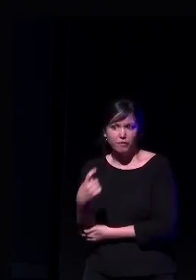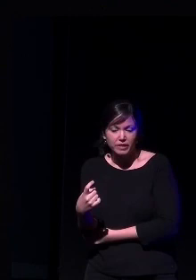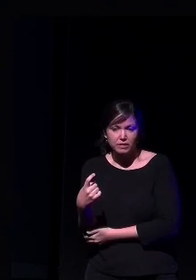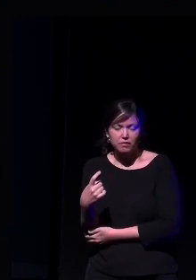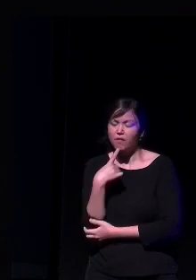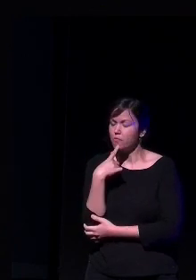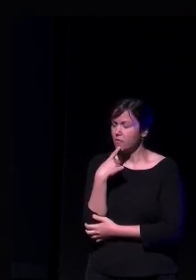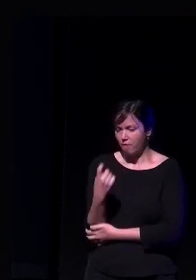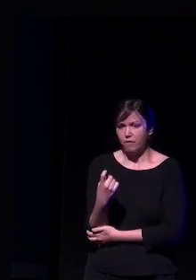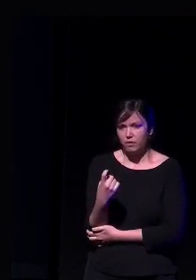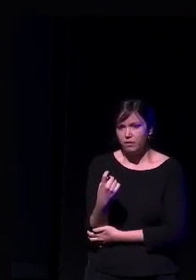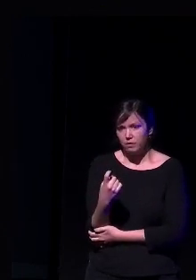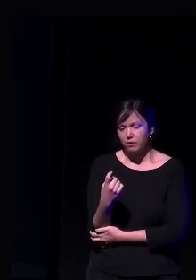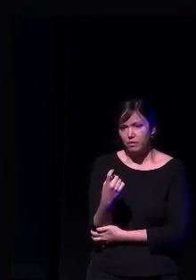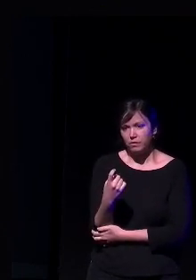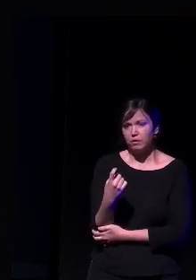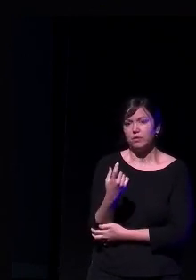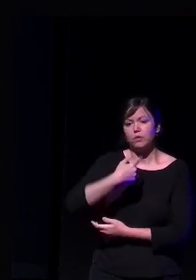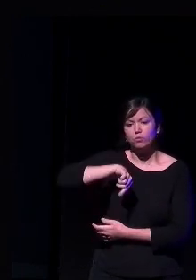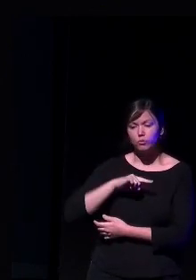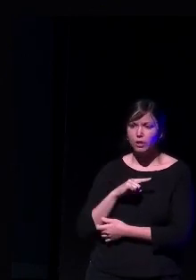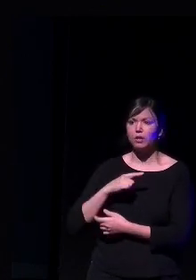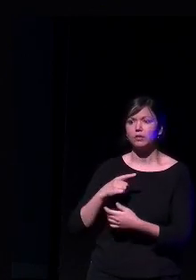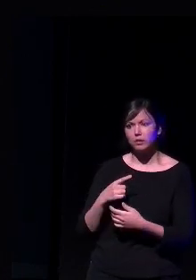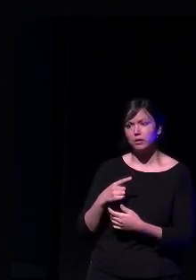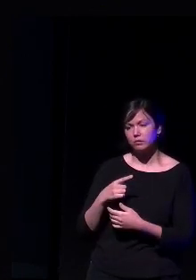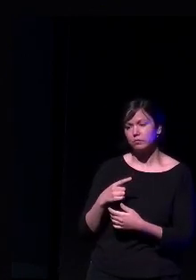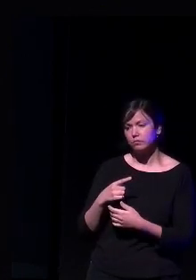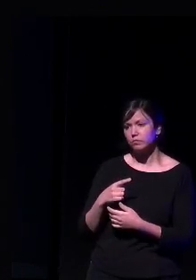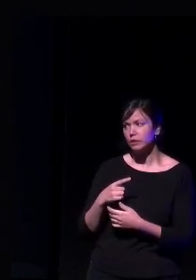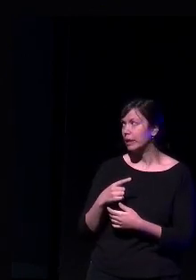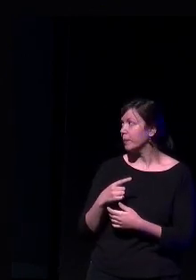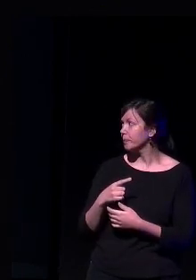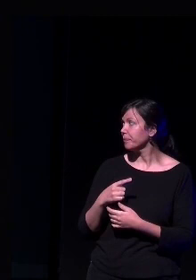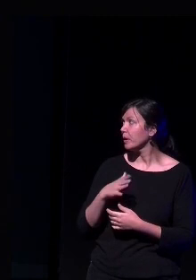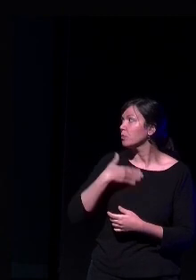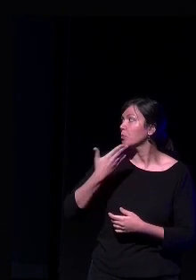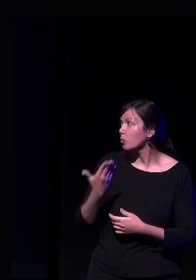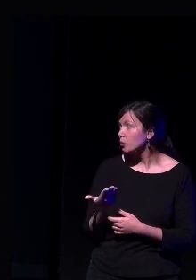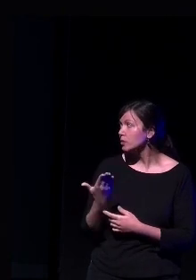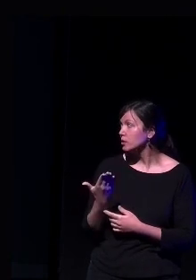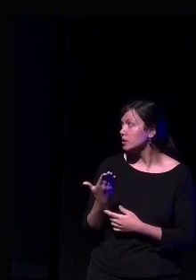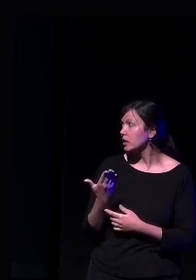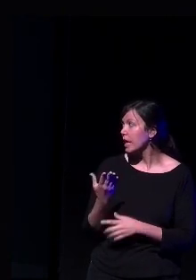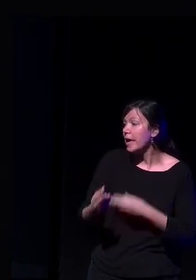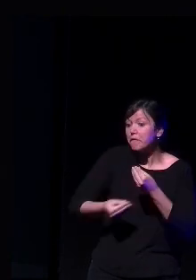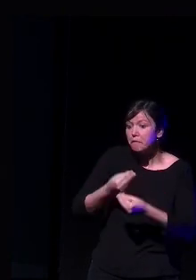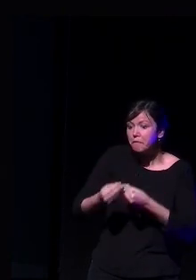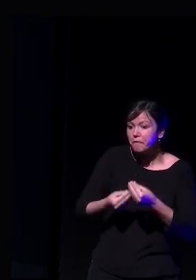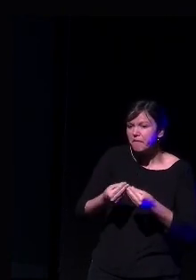Ara costa molt. Hem de descargolar una mica el cargol, potser no fer